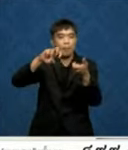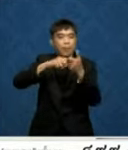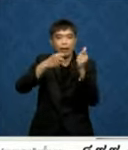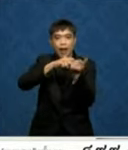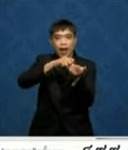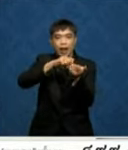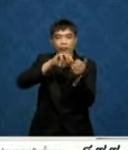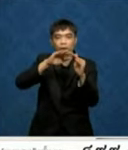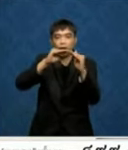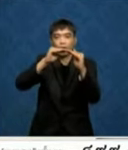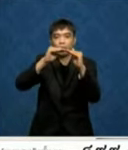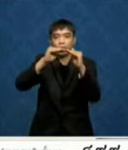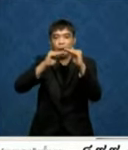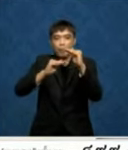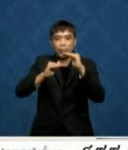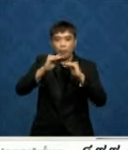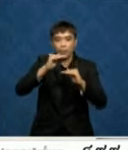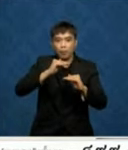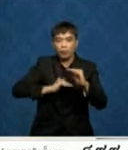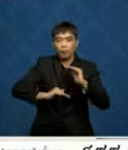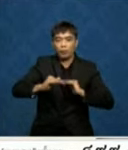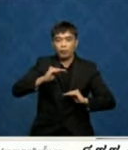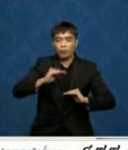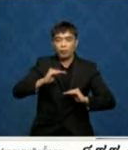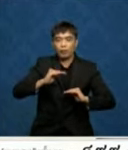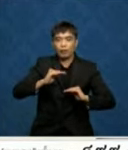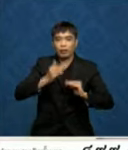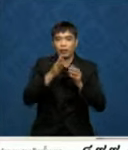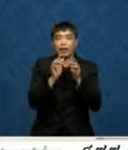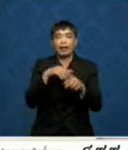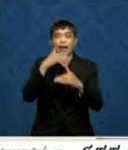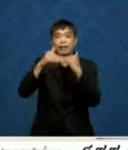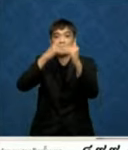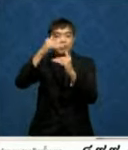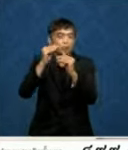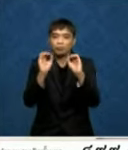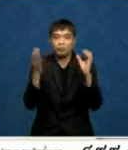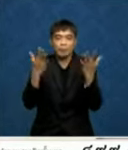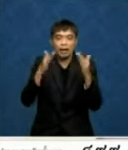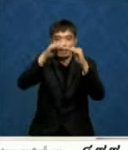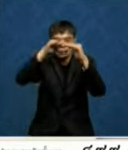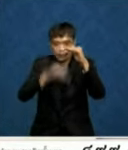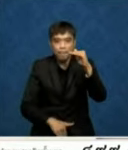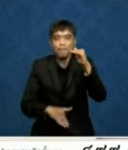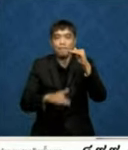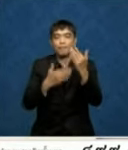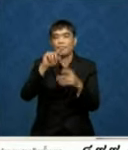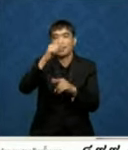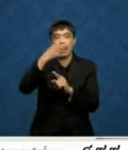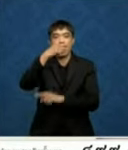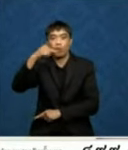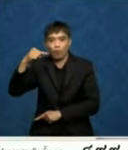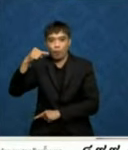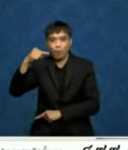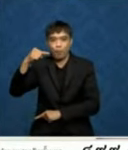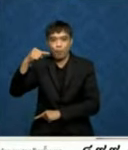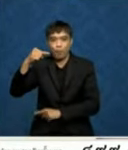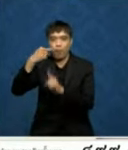านอัตราการขยายตัวทางด้านเศรษฐกิจต่ำต่อเนื่องและถึงขั้นติดลบราค